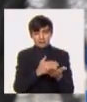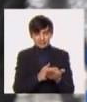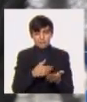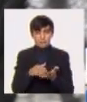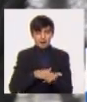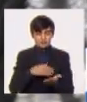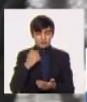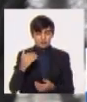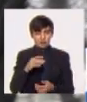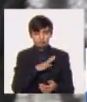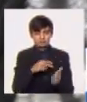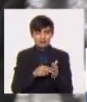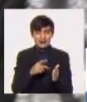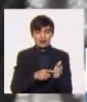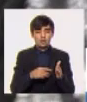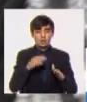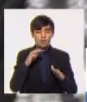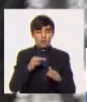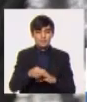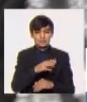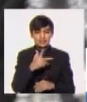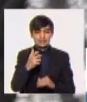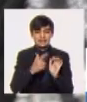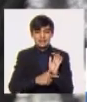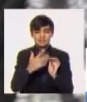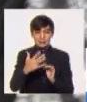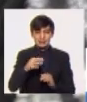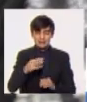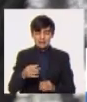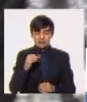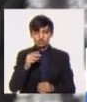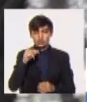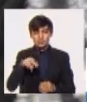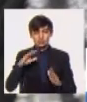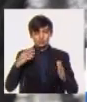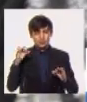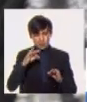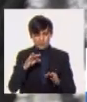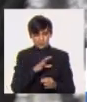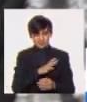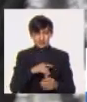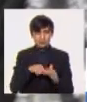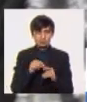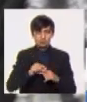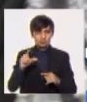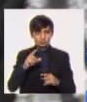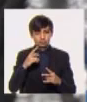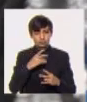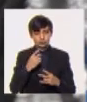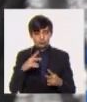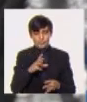майының шекті бағасы Қарағанды облысында 375 теңге. Дегенмен төтенше жағдай кезінде шарықтамау тиіс сұйық майдың